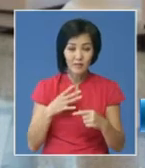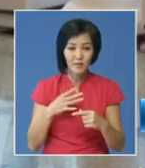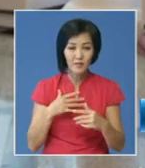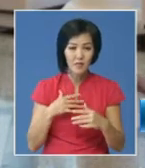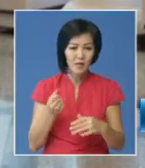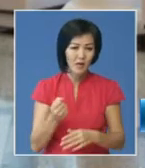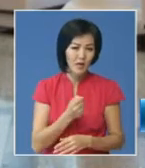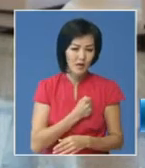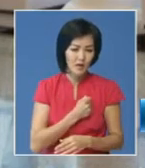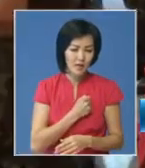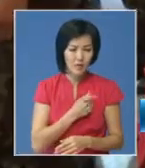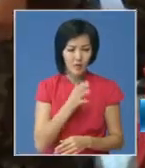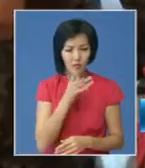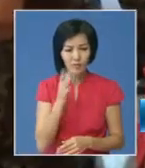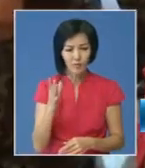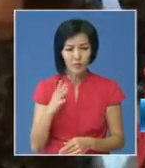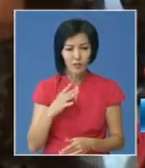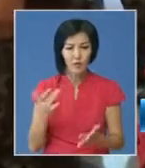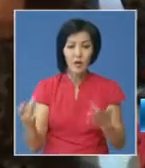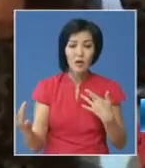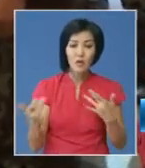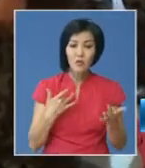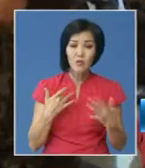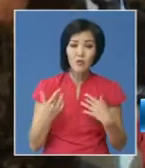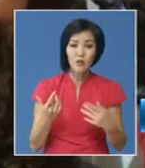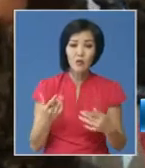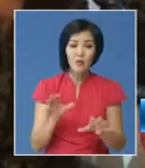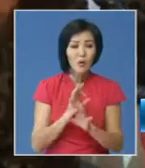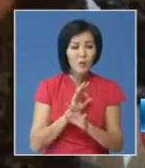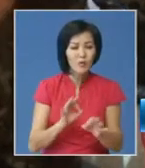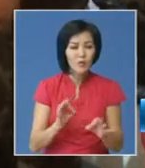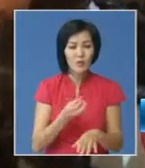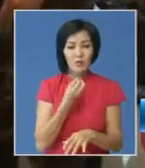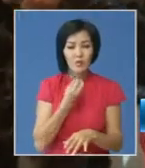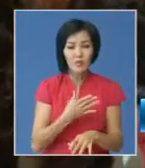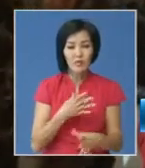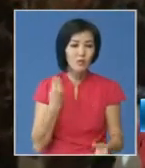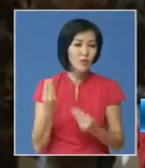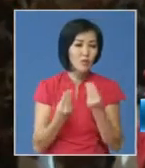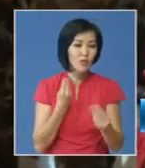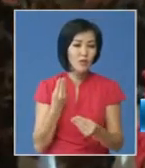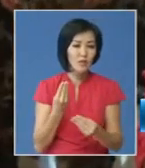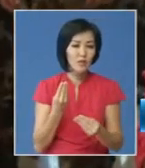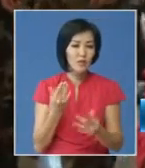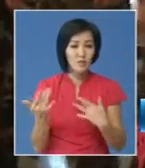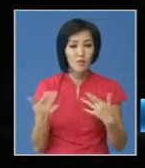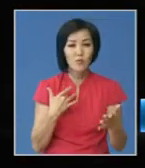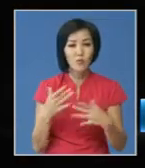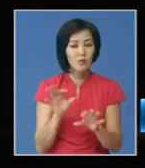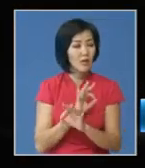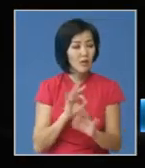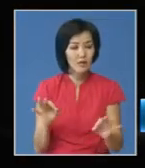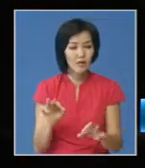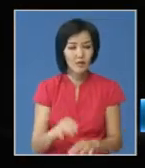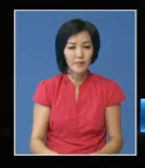Аянышты кез сатты болды сол кезде. Актерлар очень жақсы ойнап, көріністі жақсы тамаша көрсетті.